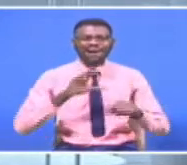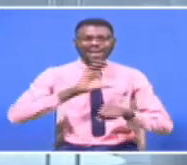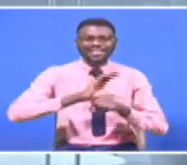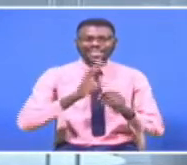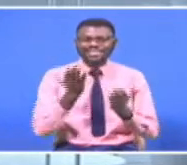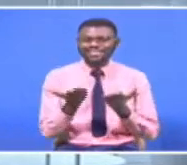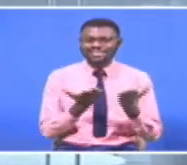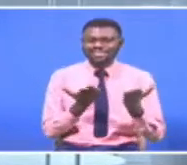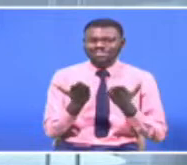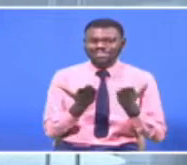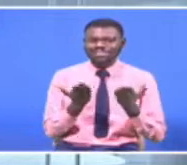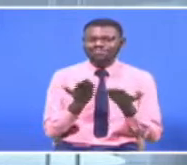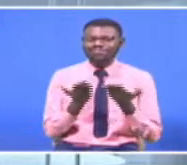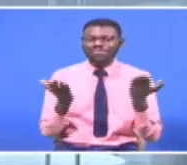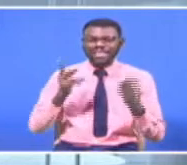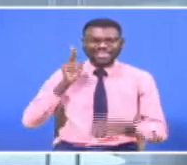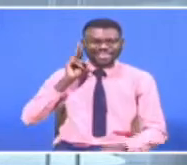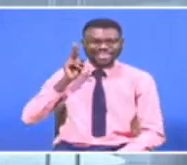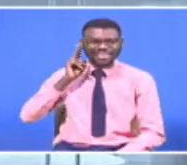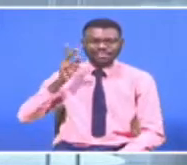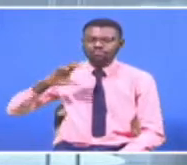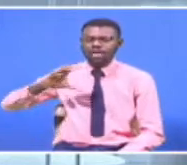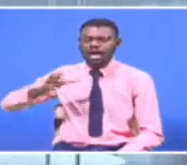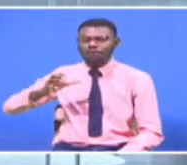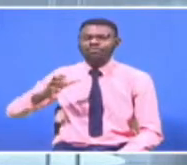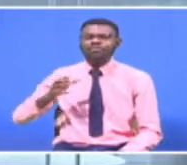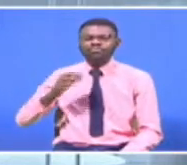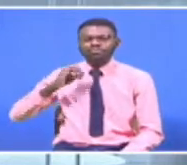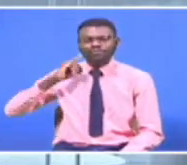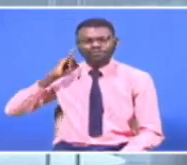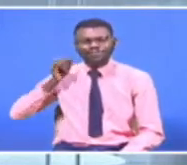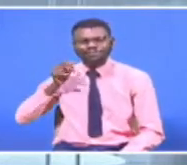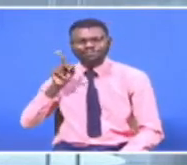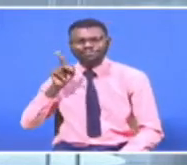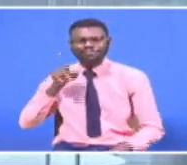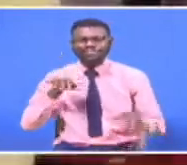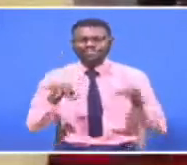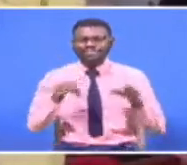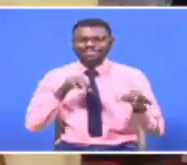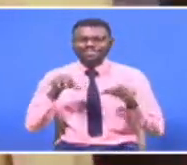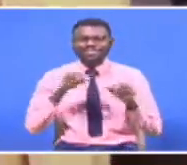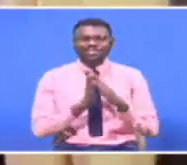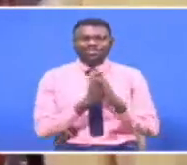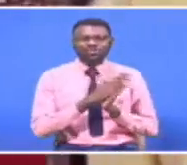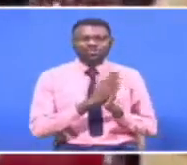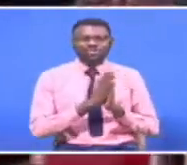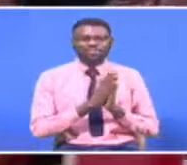la Nyanturago, kaunti ya Kisii. Jeff Kirui na taarifa hiyo.